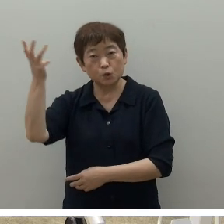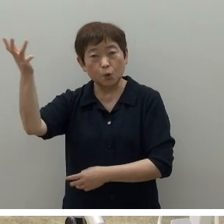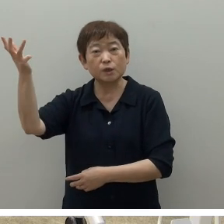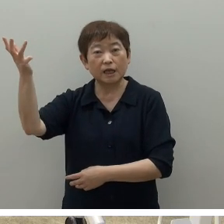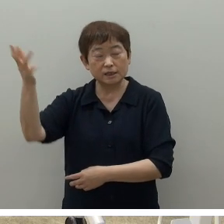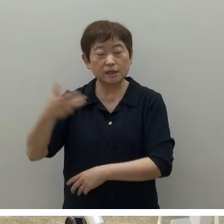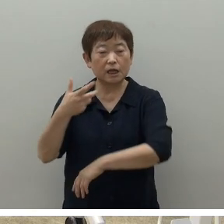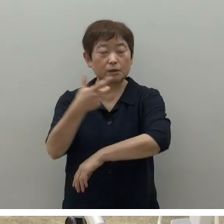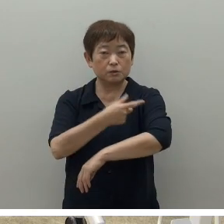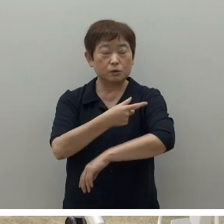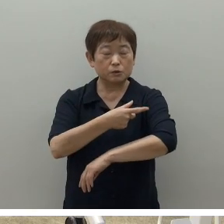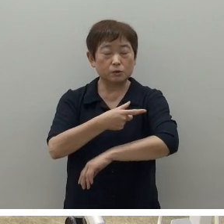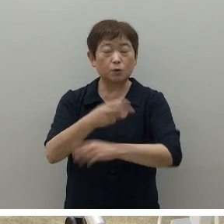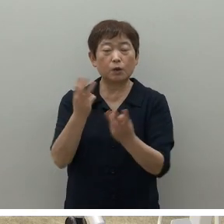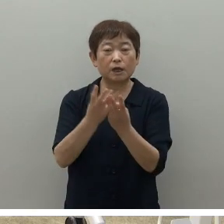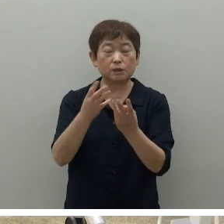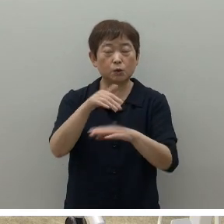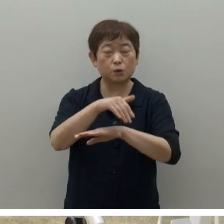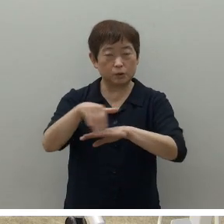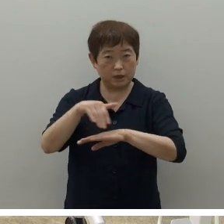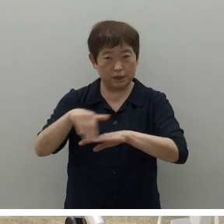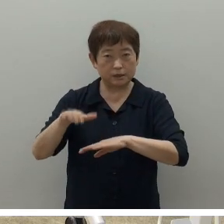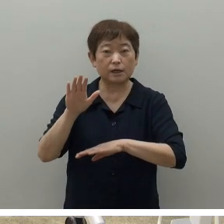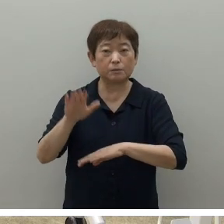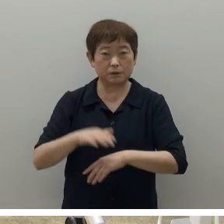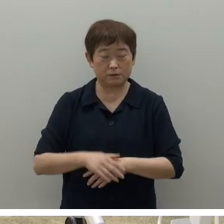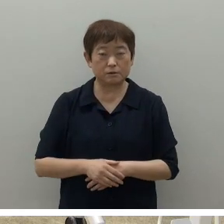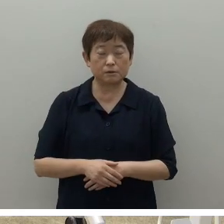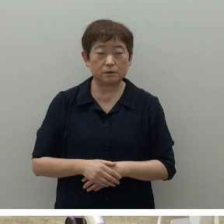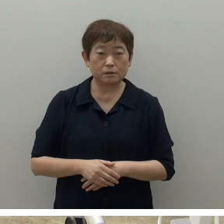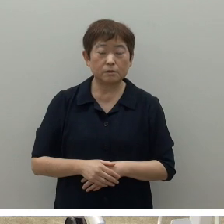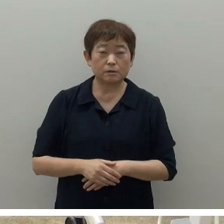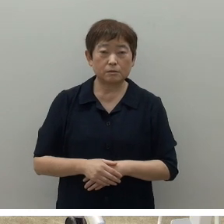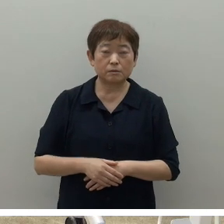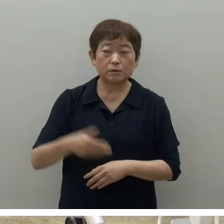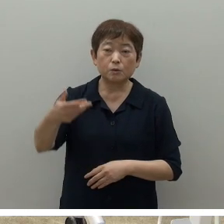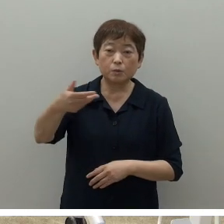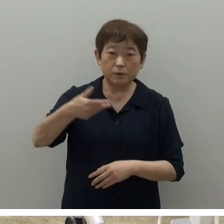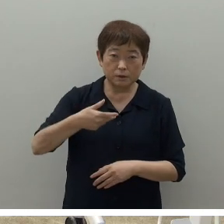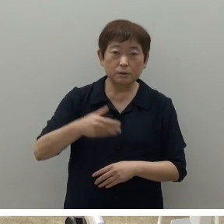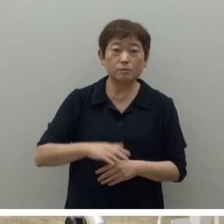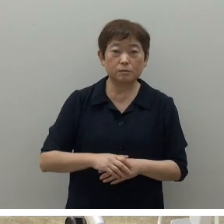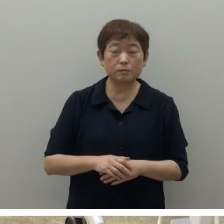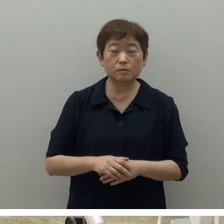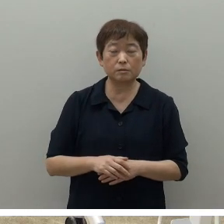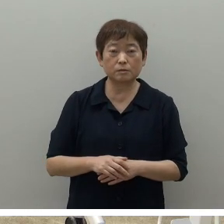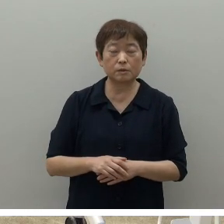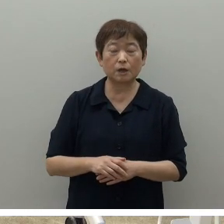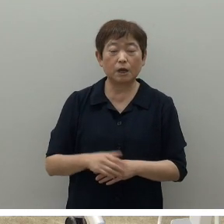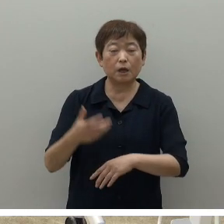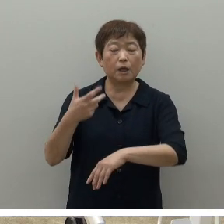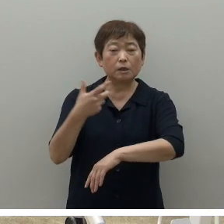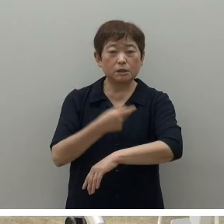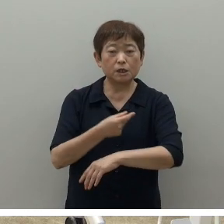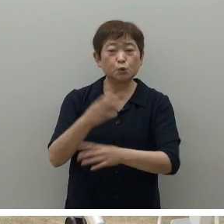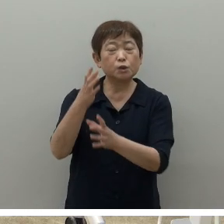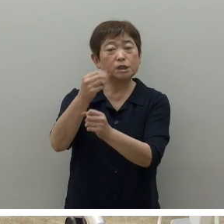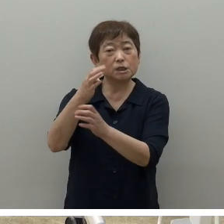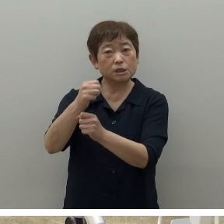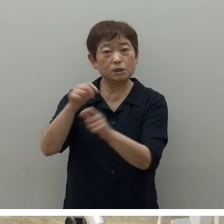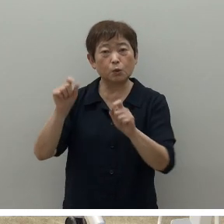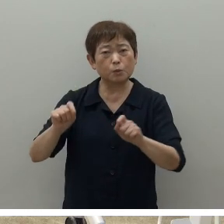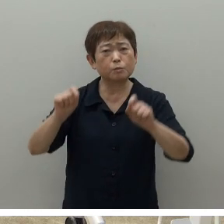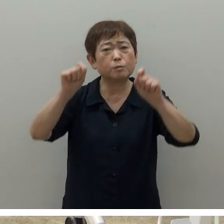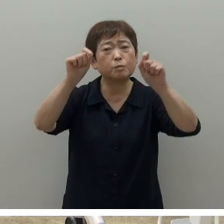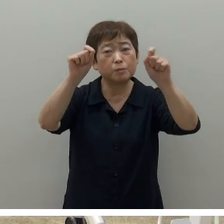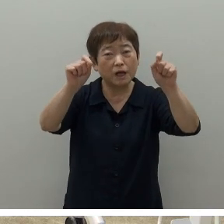。 わかりました。はい。であと、まあ、3ヶ月 の、 あの、まあ、前倒しっていうことなんですけれども、まあ、これの、ま